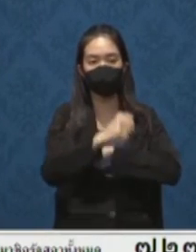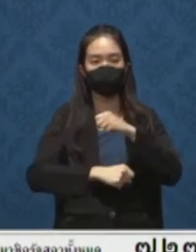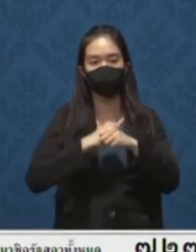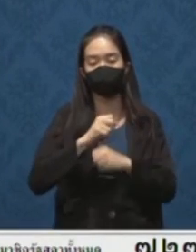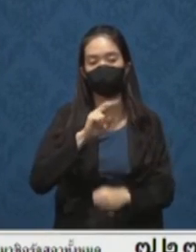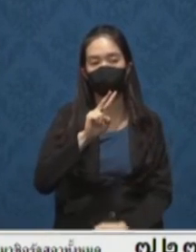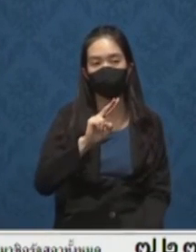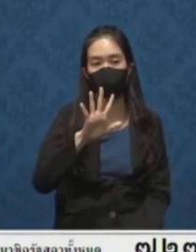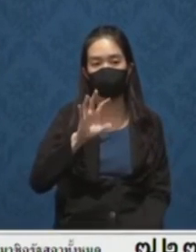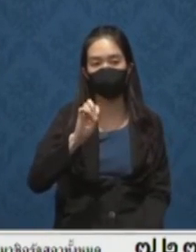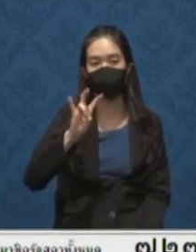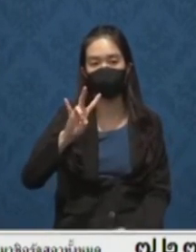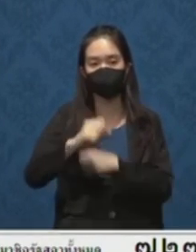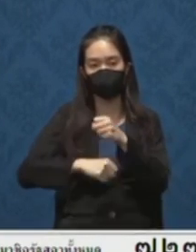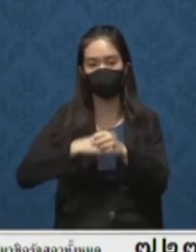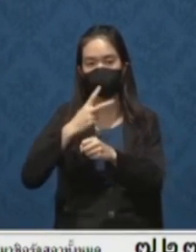มาแล้ว 2 ปี